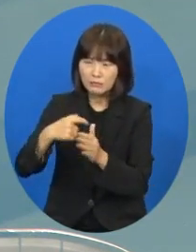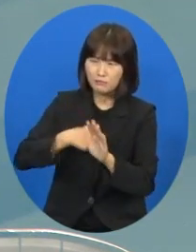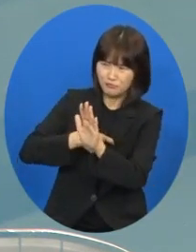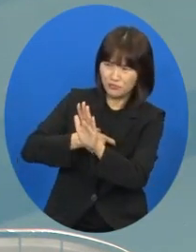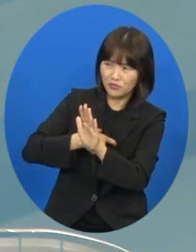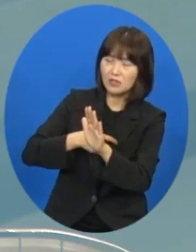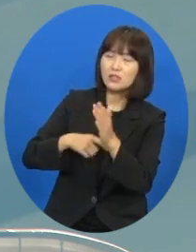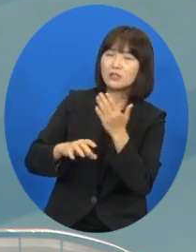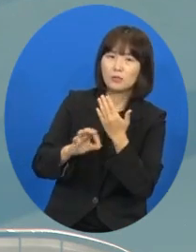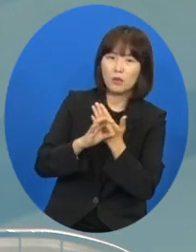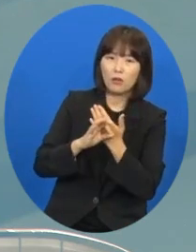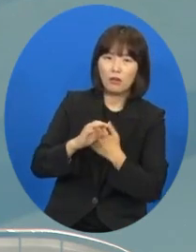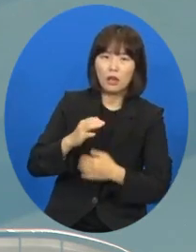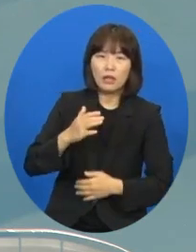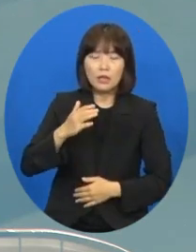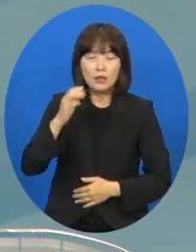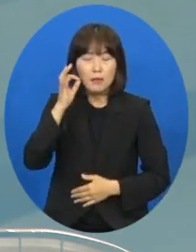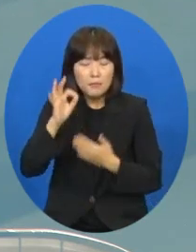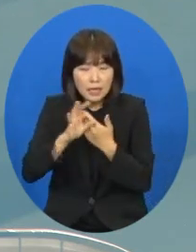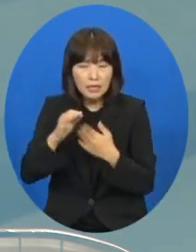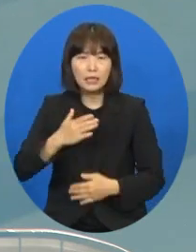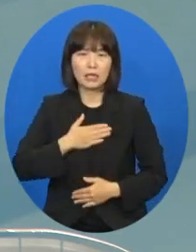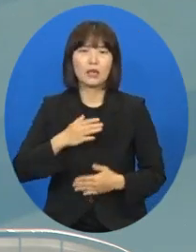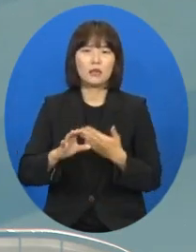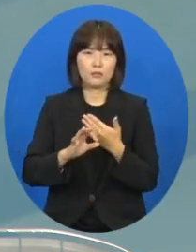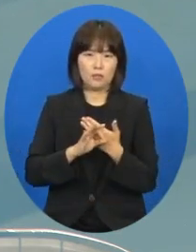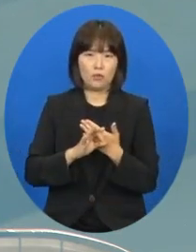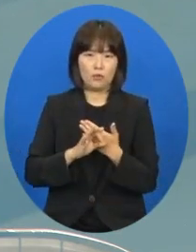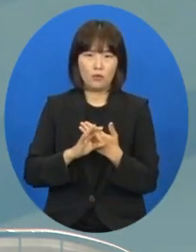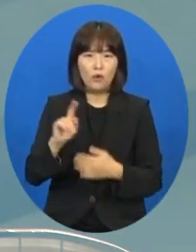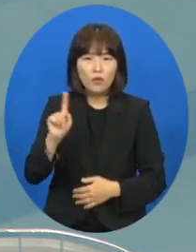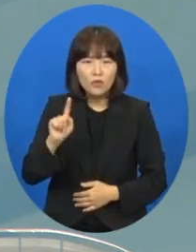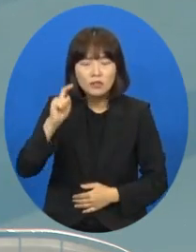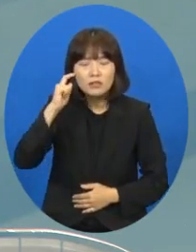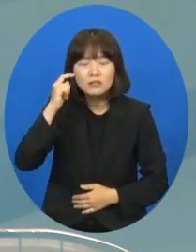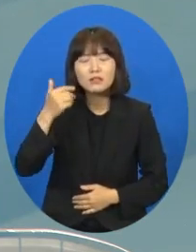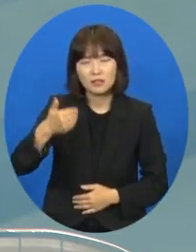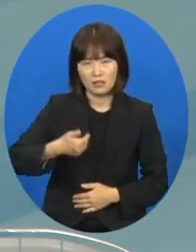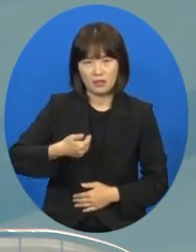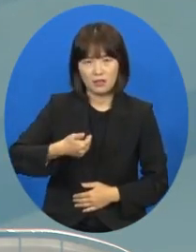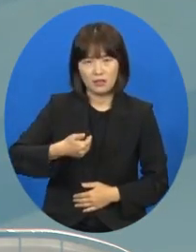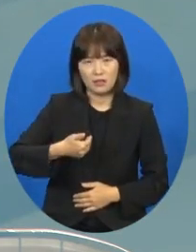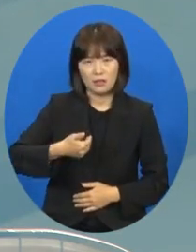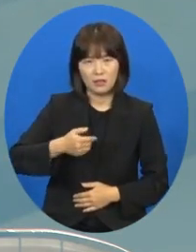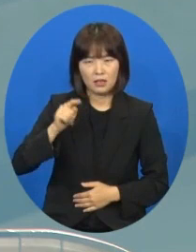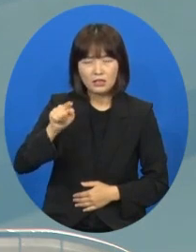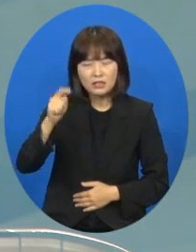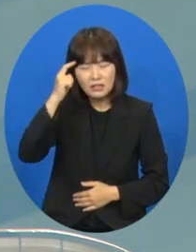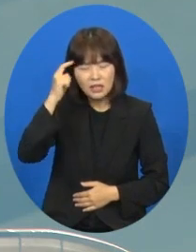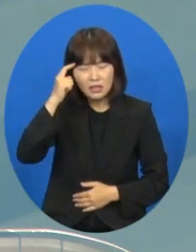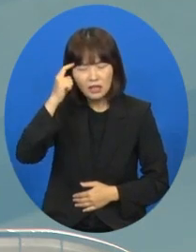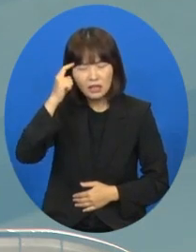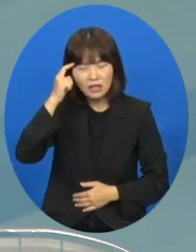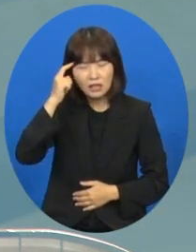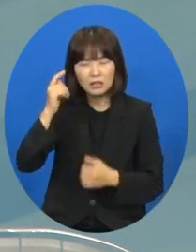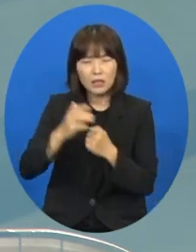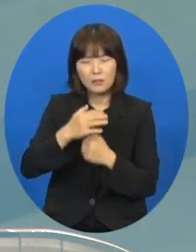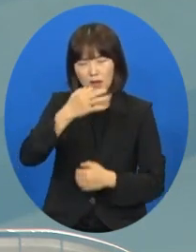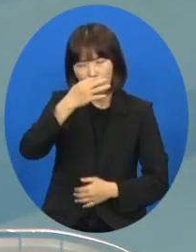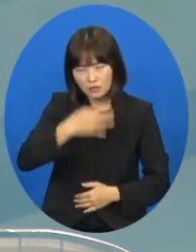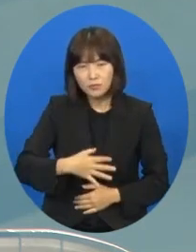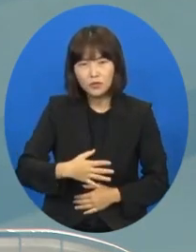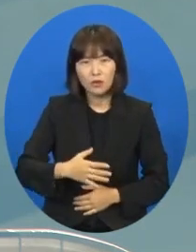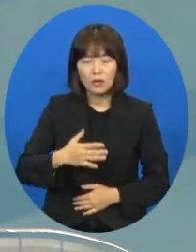나 같으면 어땠을까? 그런 생각이 너무 힘들게 하는 거예요. 나